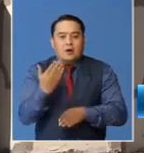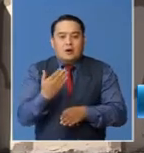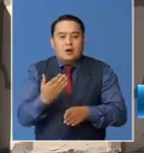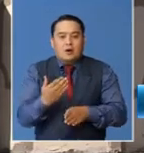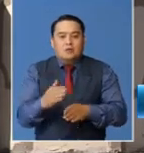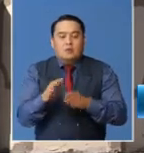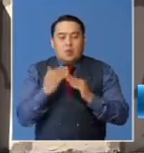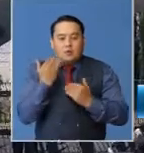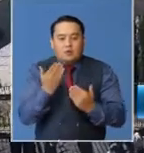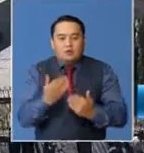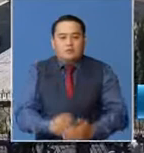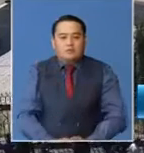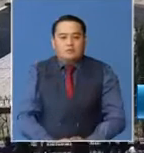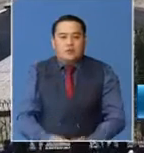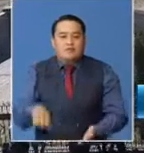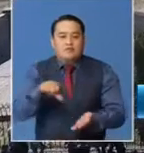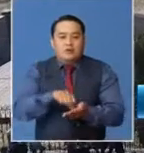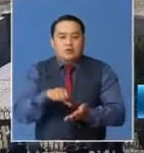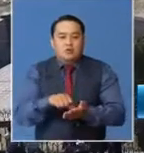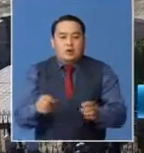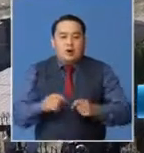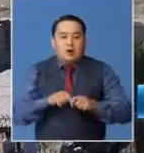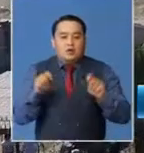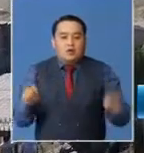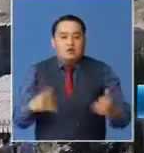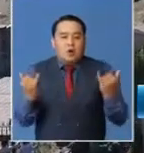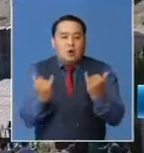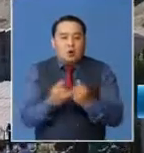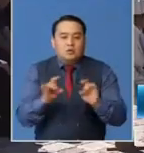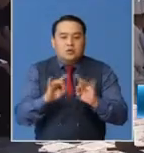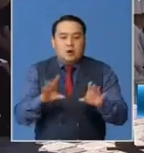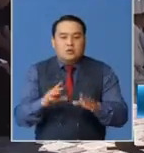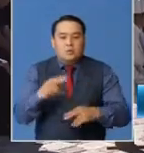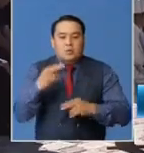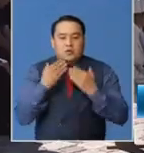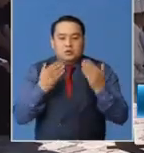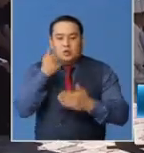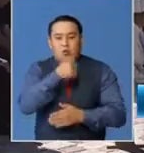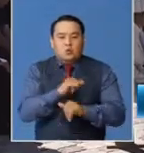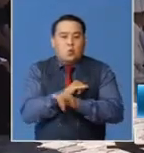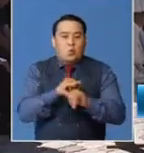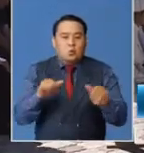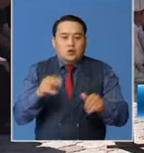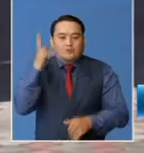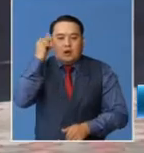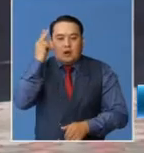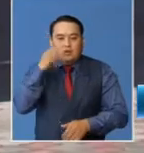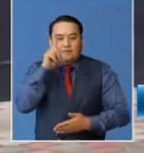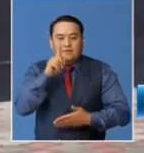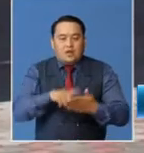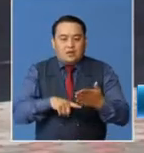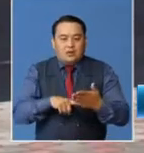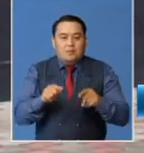Аллах благословит его. Выступившие на церемонии открытия гости отметили, что последние годы увеличивается количество